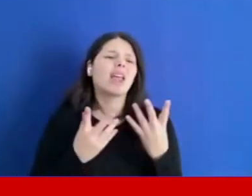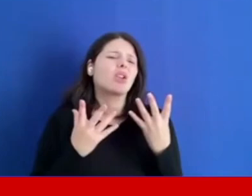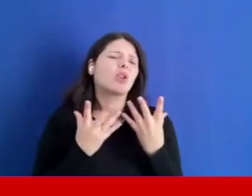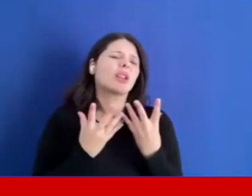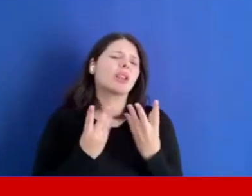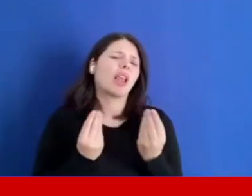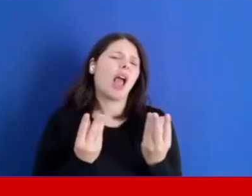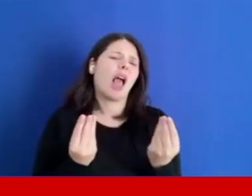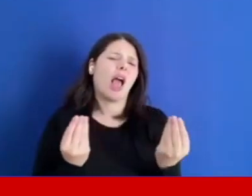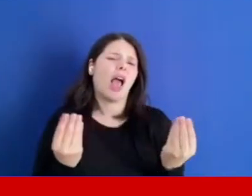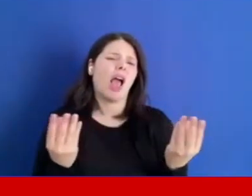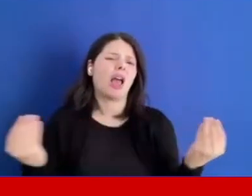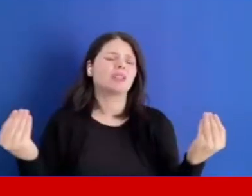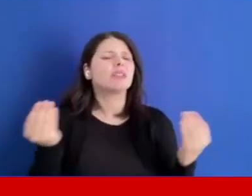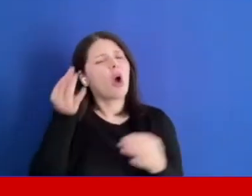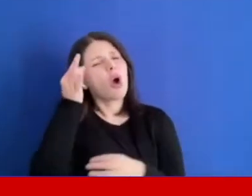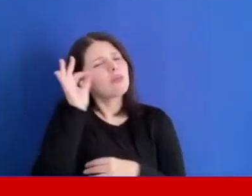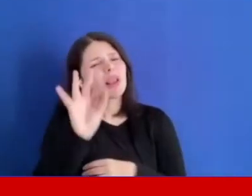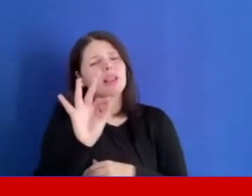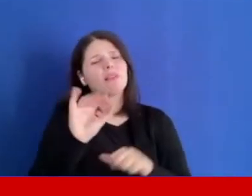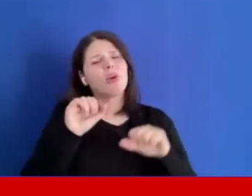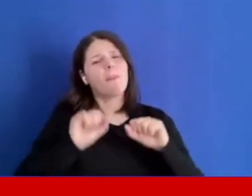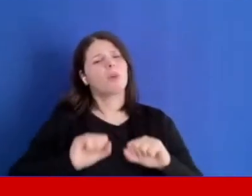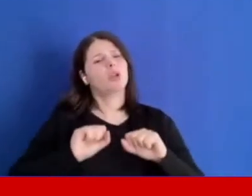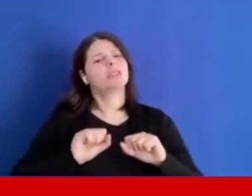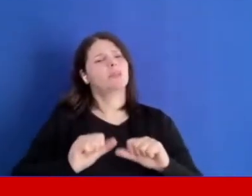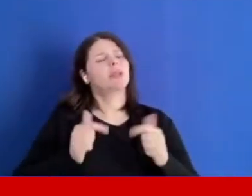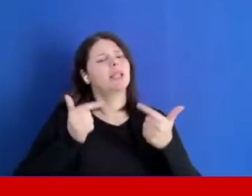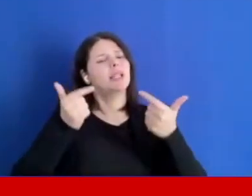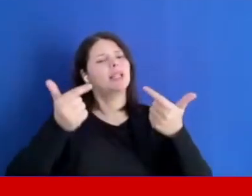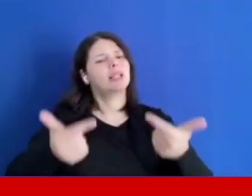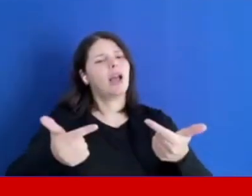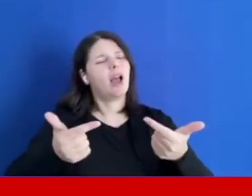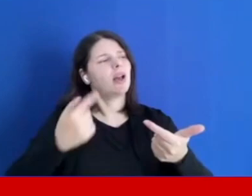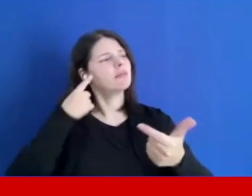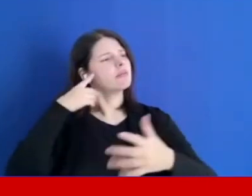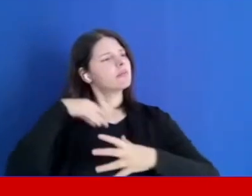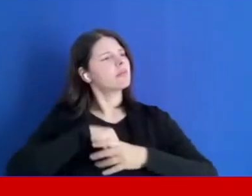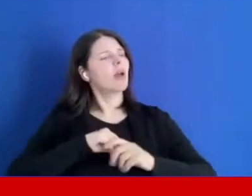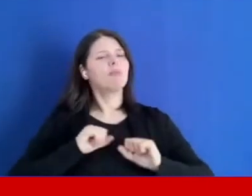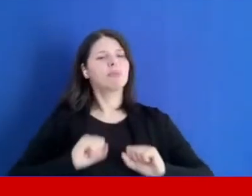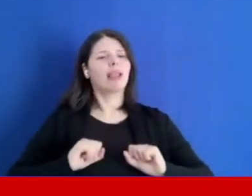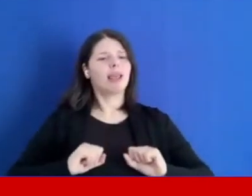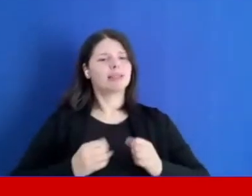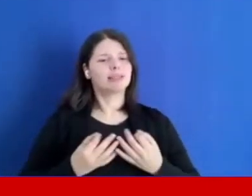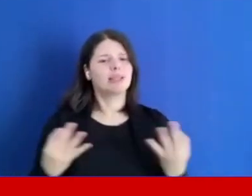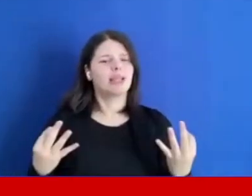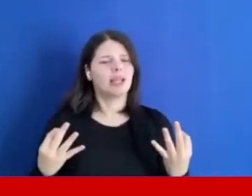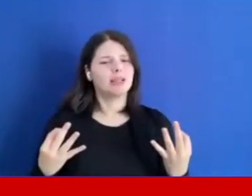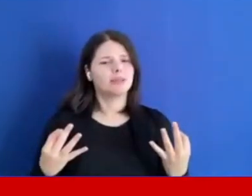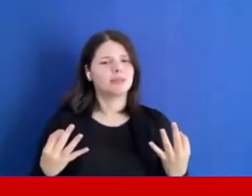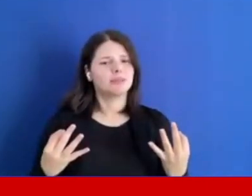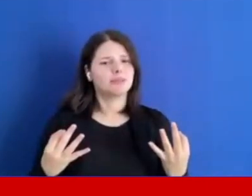è sempre quello, dare la possibilità di benessere a ognuno